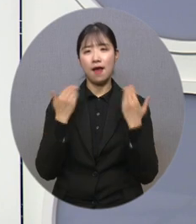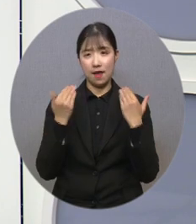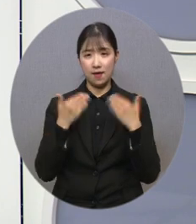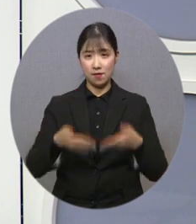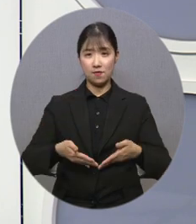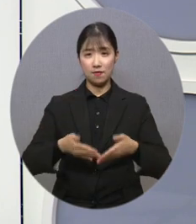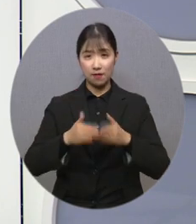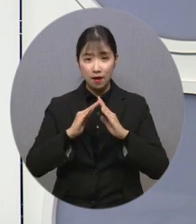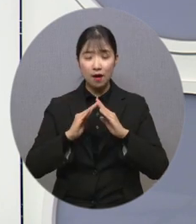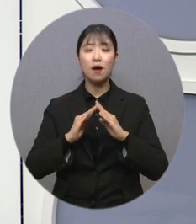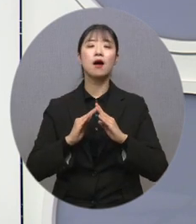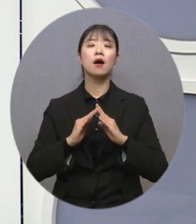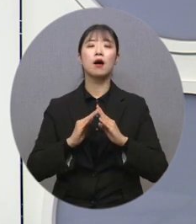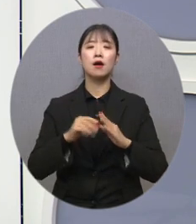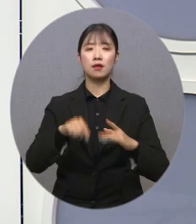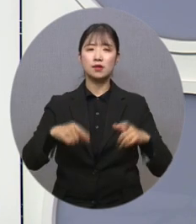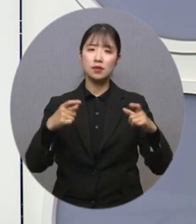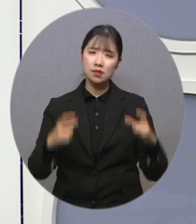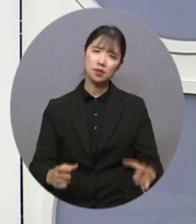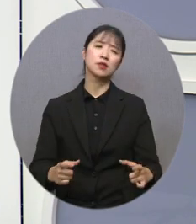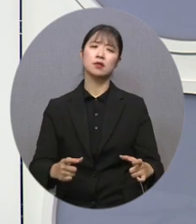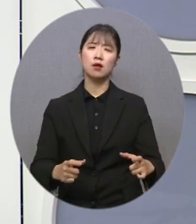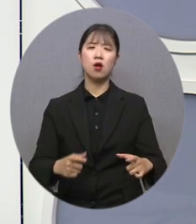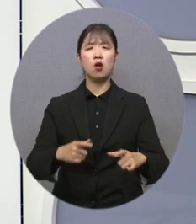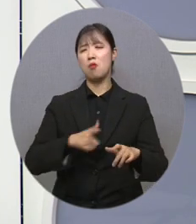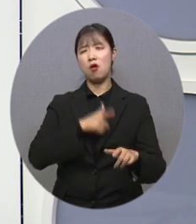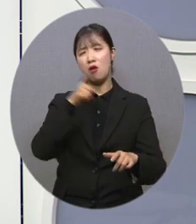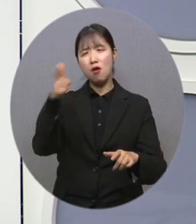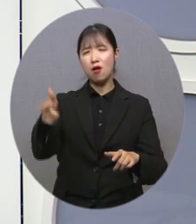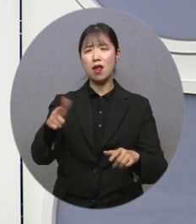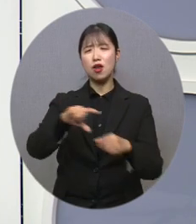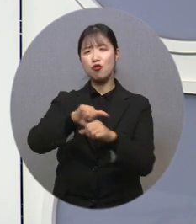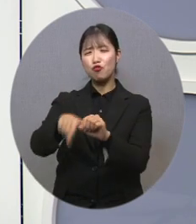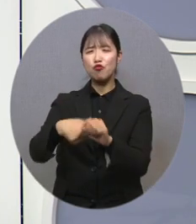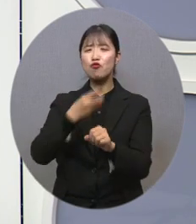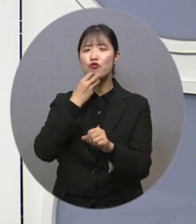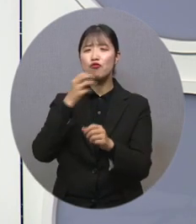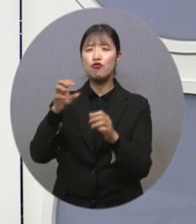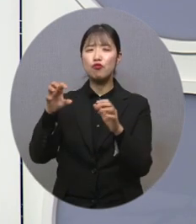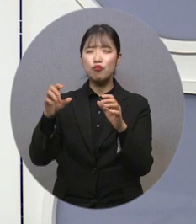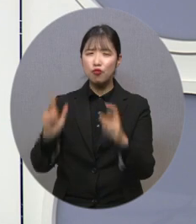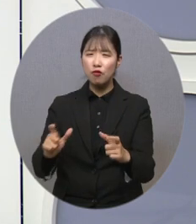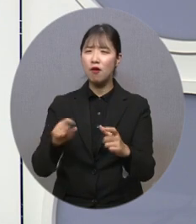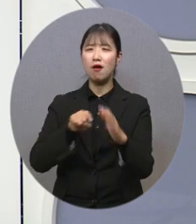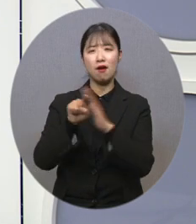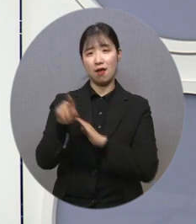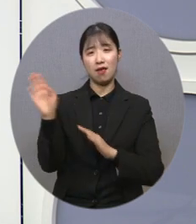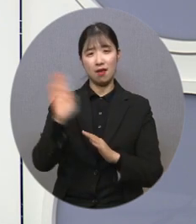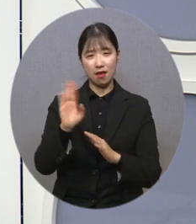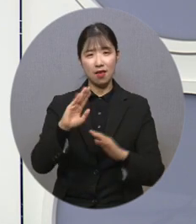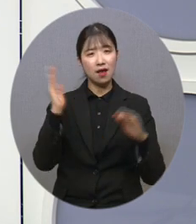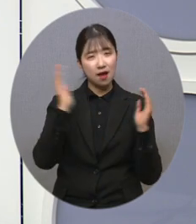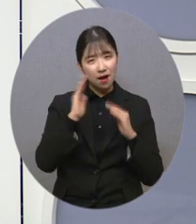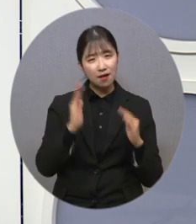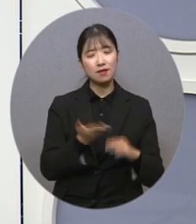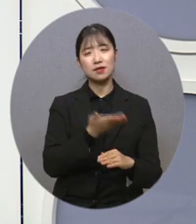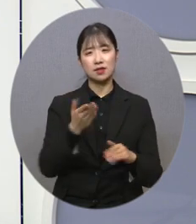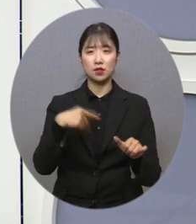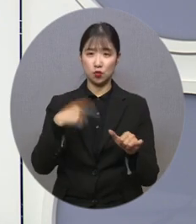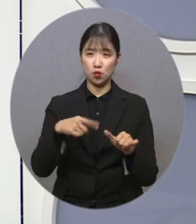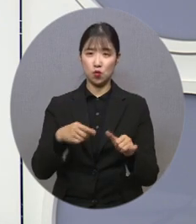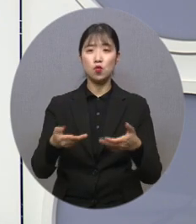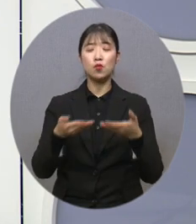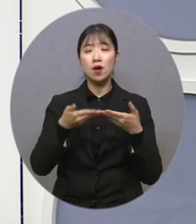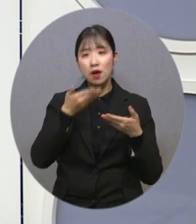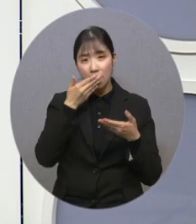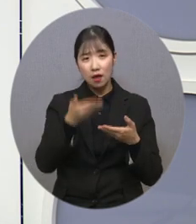학교를 세워서 그 지역에서 굳이 멀리 수도권에 가지 않더라도 학생들이 교육을 받을